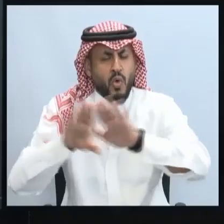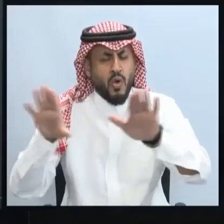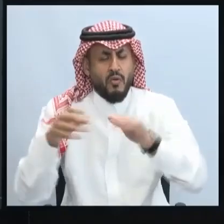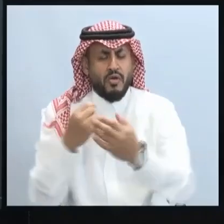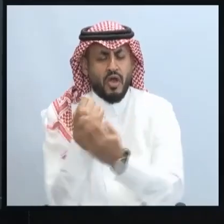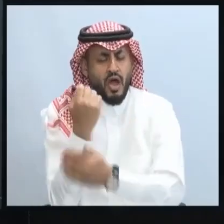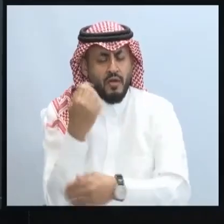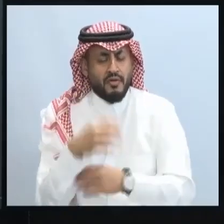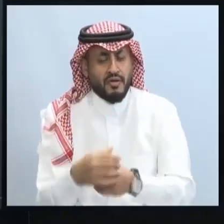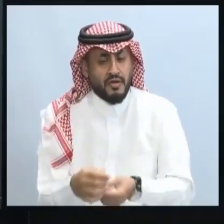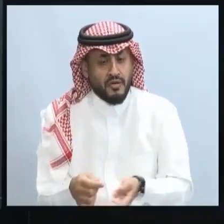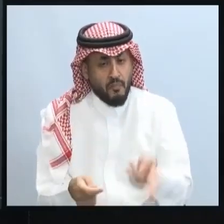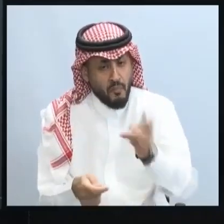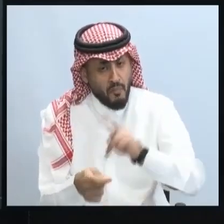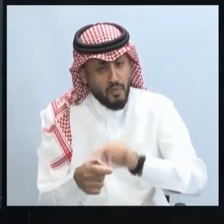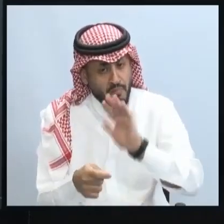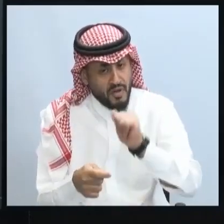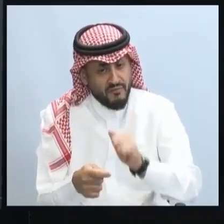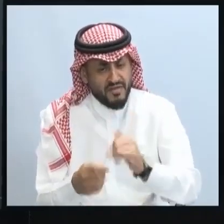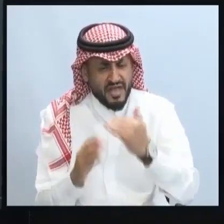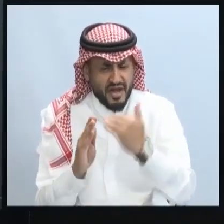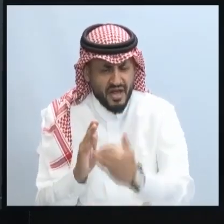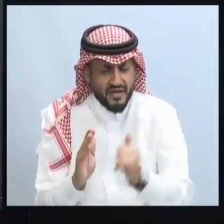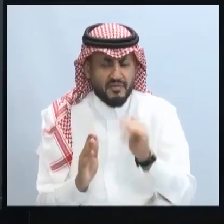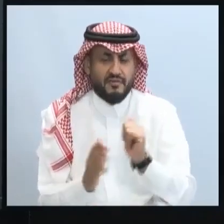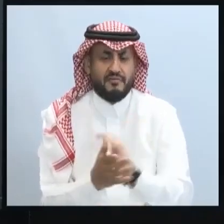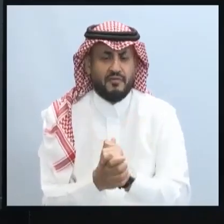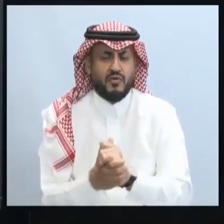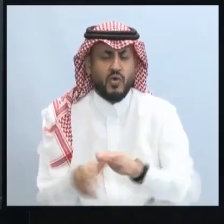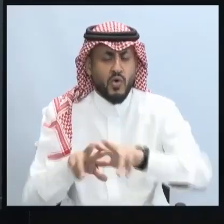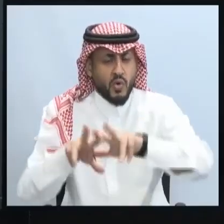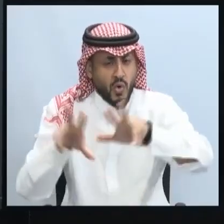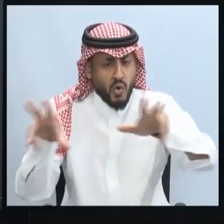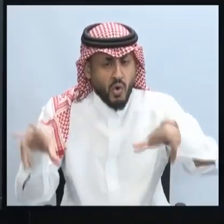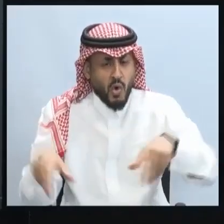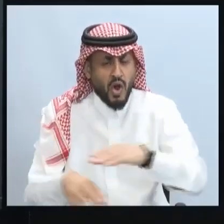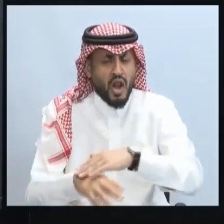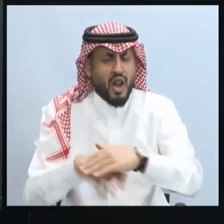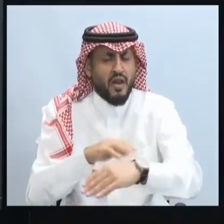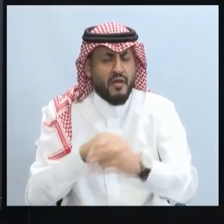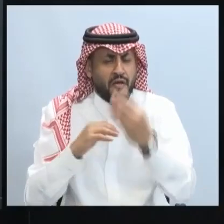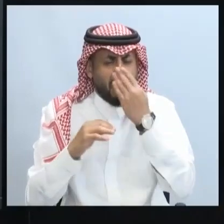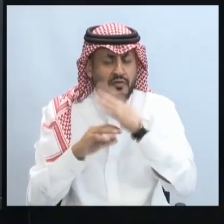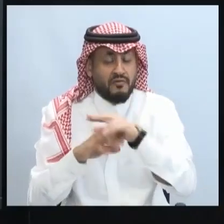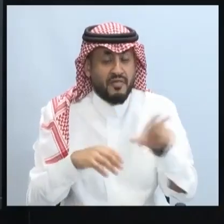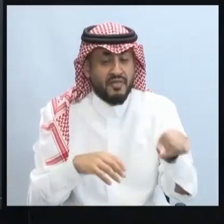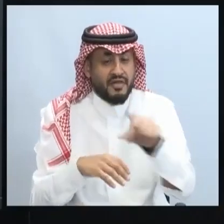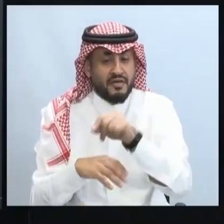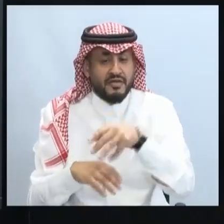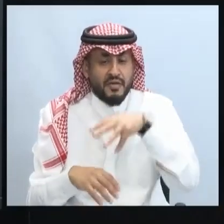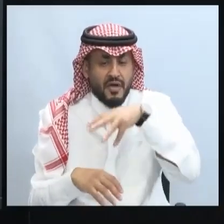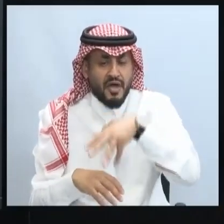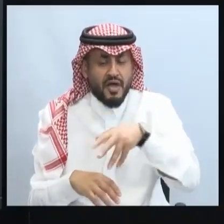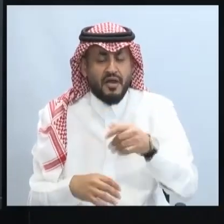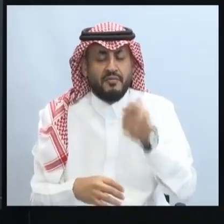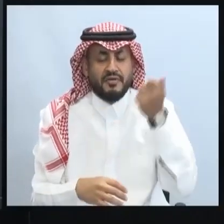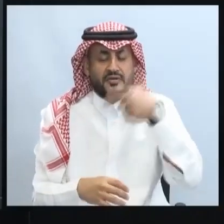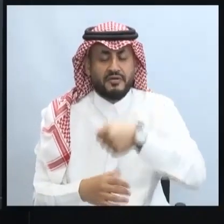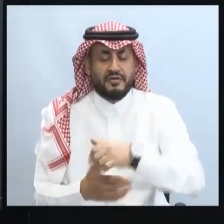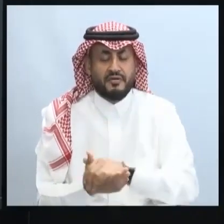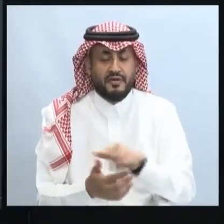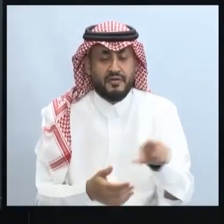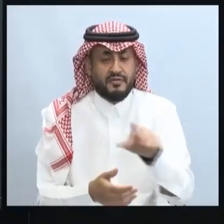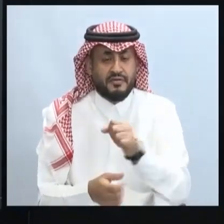دون زياده ودون نقصان يعم جميع الاعضاء يغسل جميع الاعضاء كما كان النبي صلى الله عليه وسلم